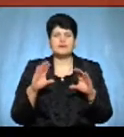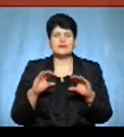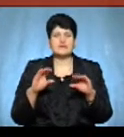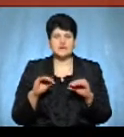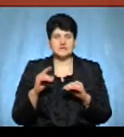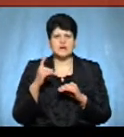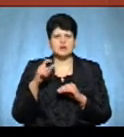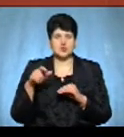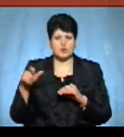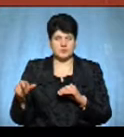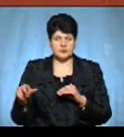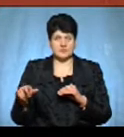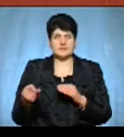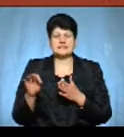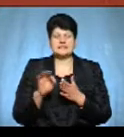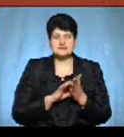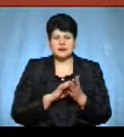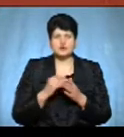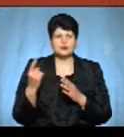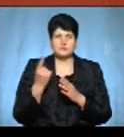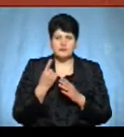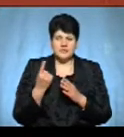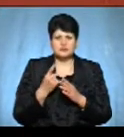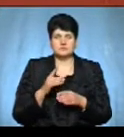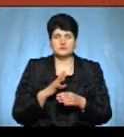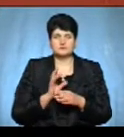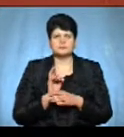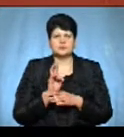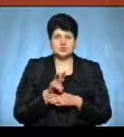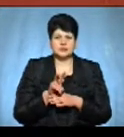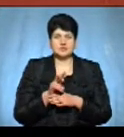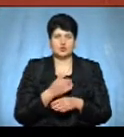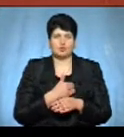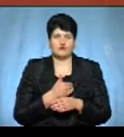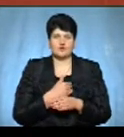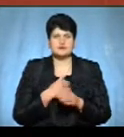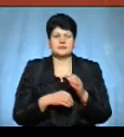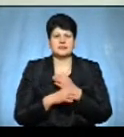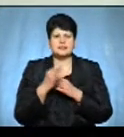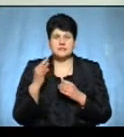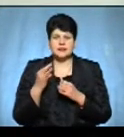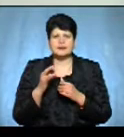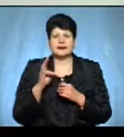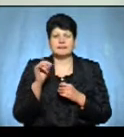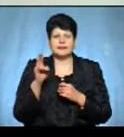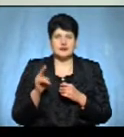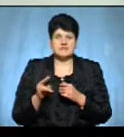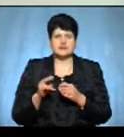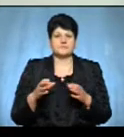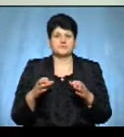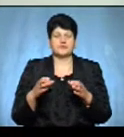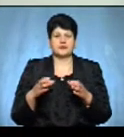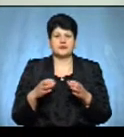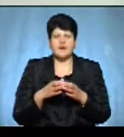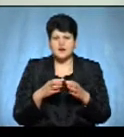називають? Так, так, так. І вони зразу ж першими пішли добровольцями на Схід, це і в Нацгвардію, потім хлопці, які очолили